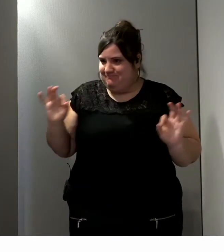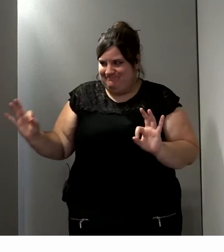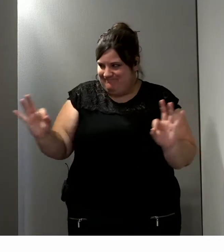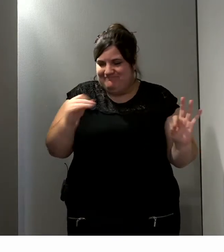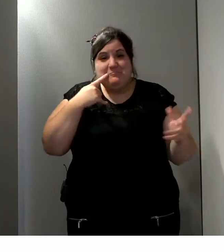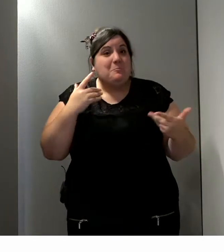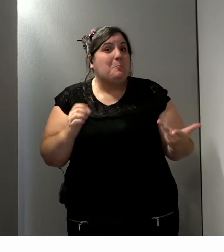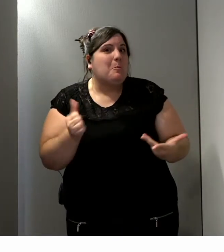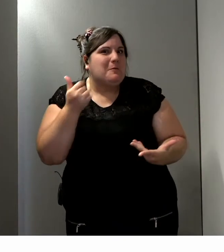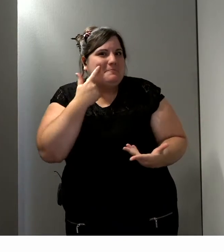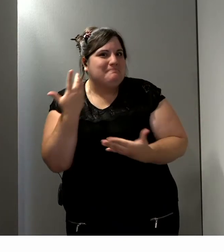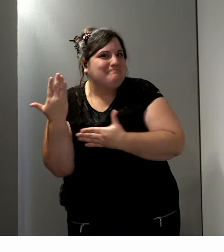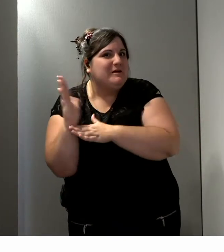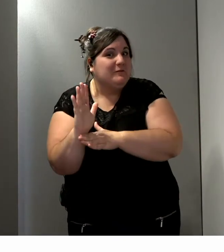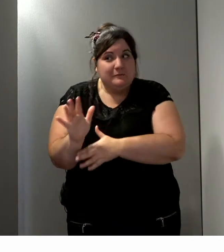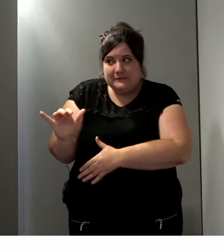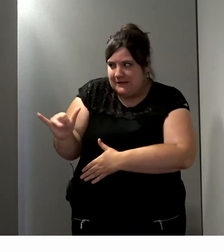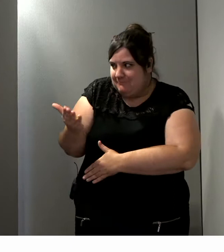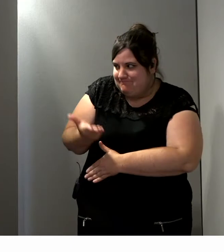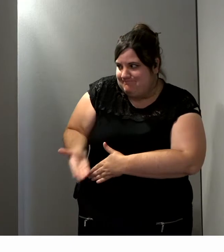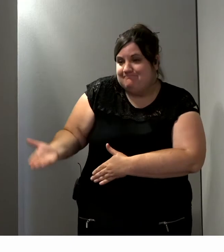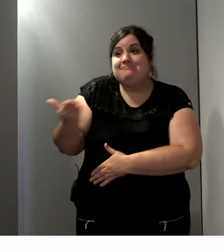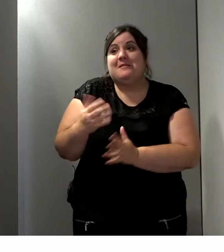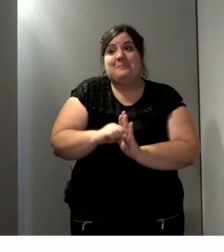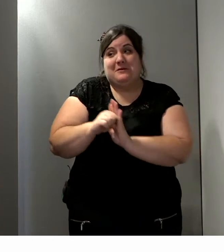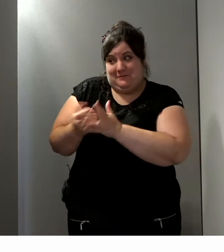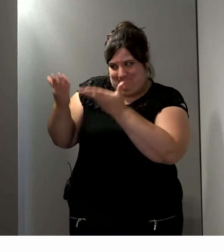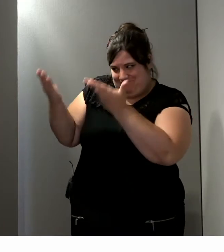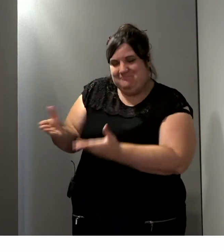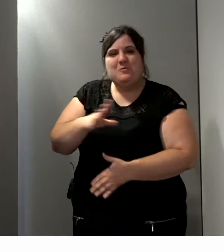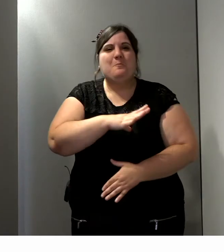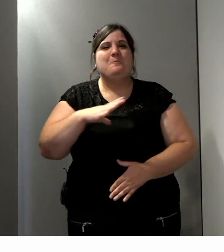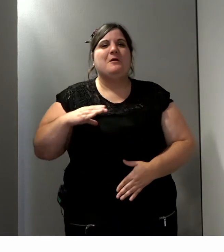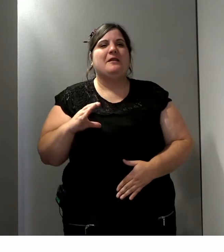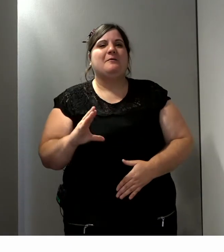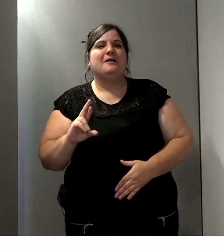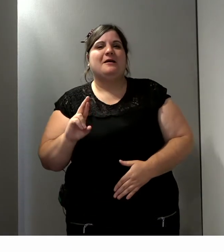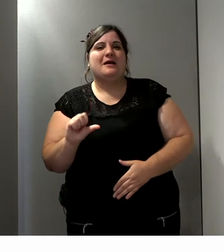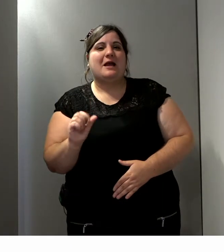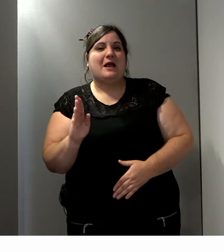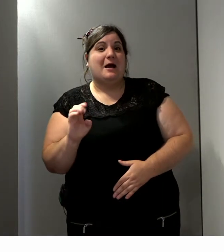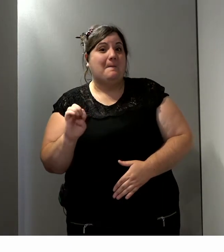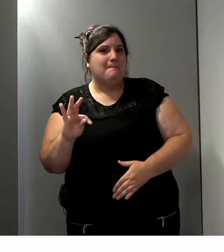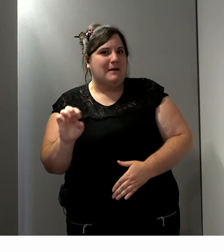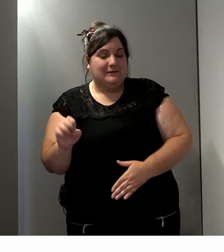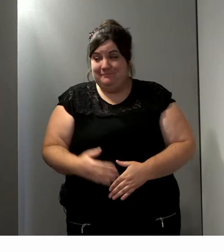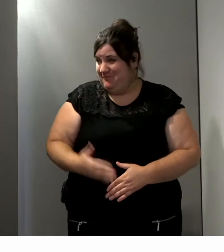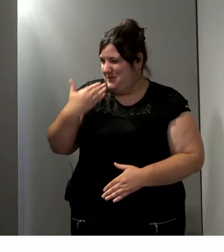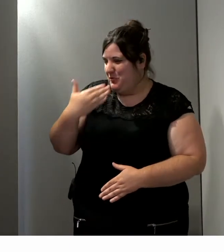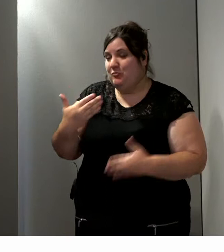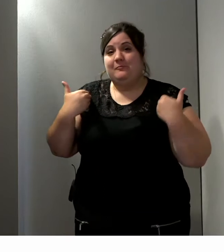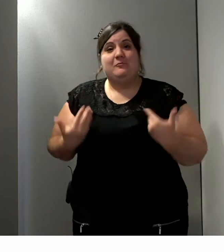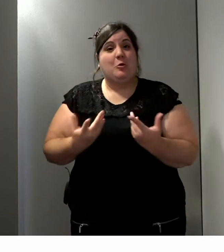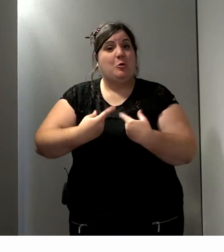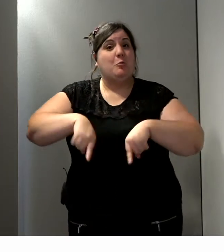de rencontrer mes comparses pour cette table ronde. Et priorité à vous, Madame Cravette. Merci. Donc, Sophie Crabette, je représente aujourd'hui